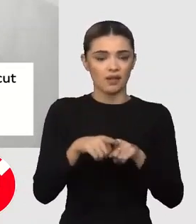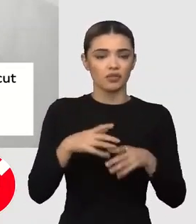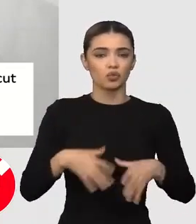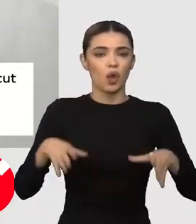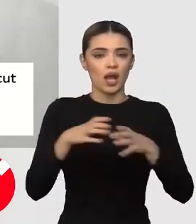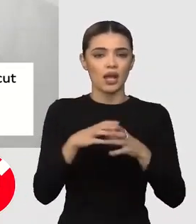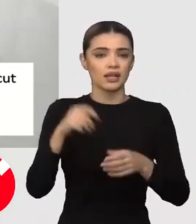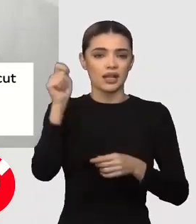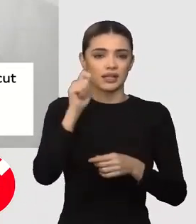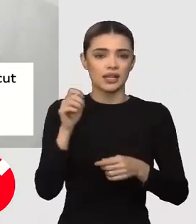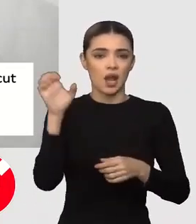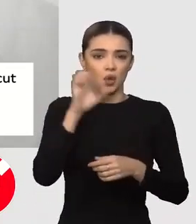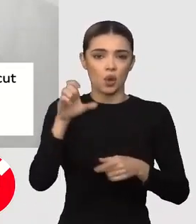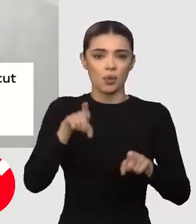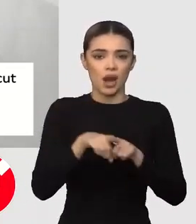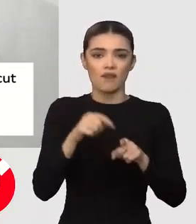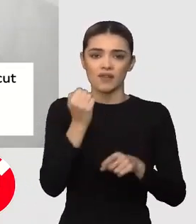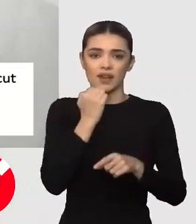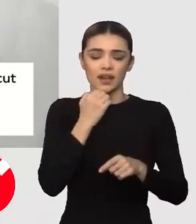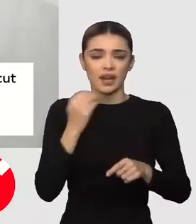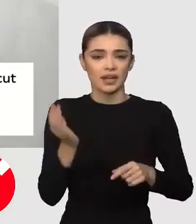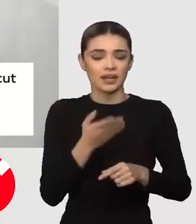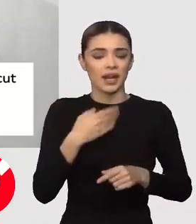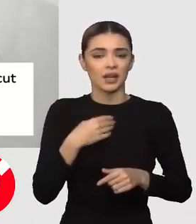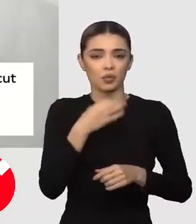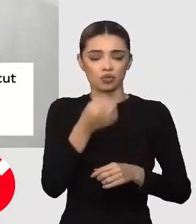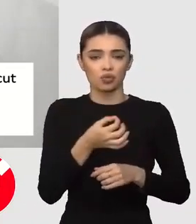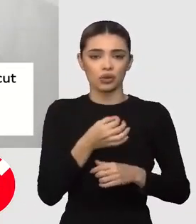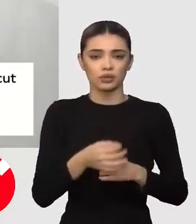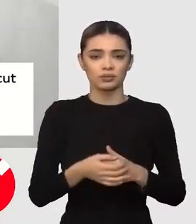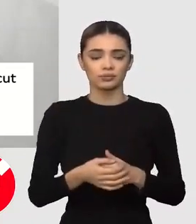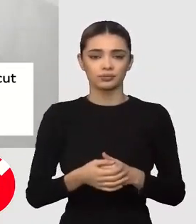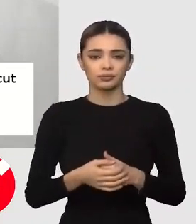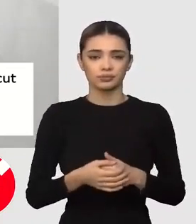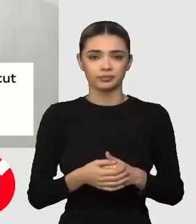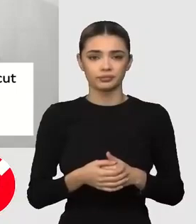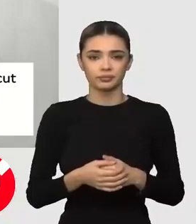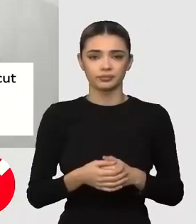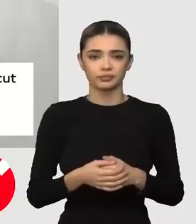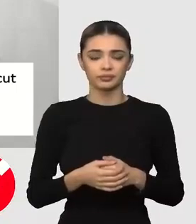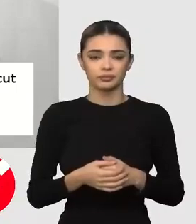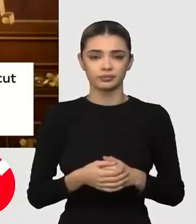toate țările europene, astfel încât iarna să treacă fără emoții.